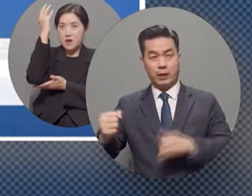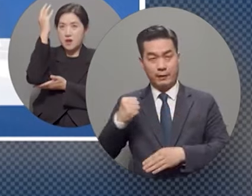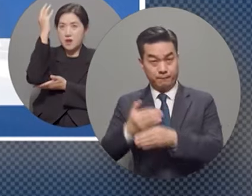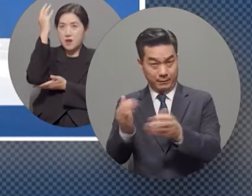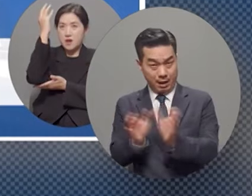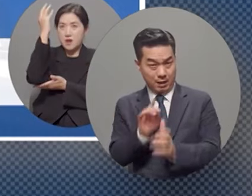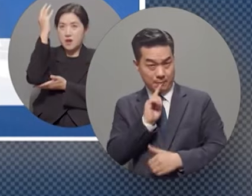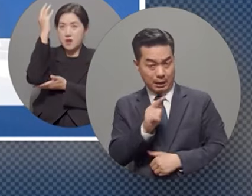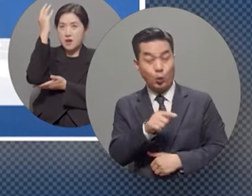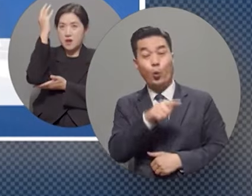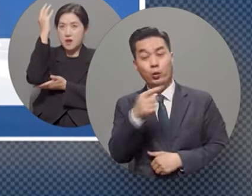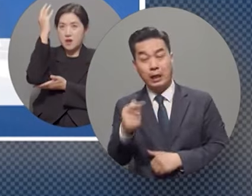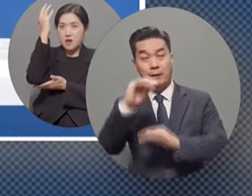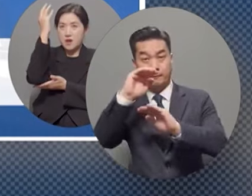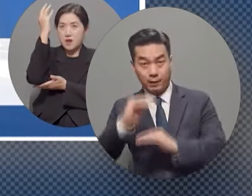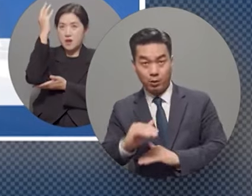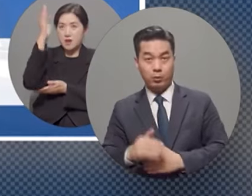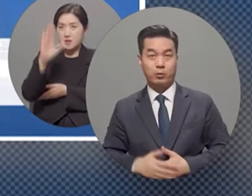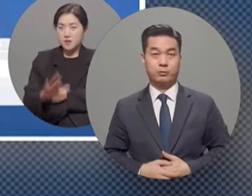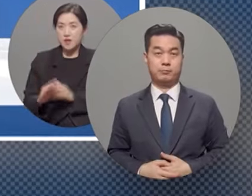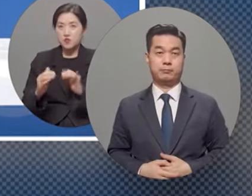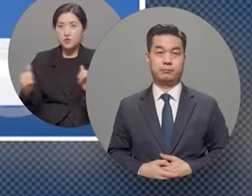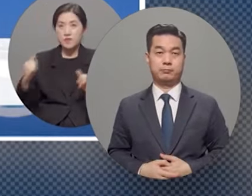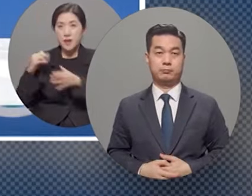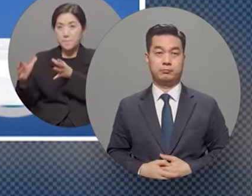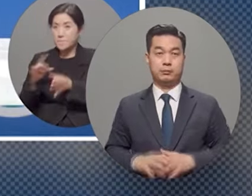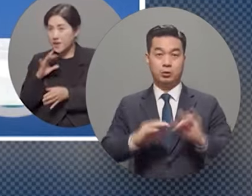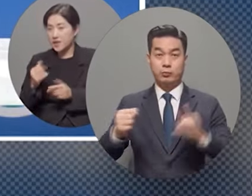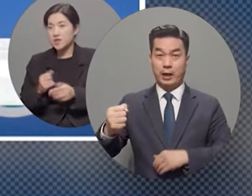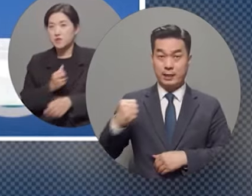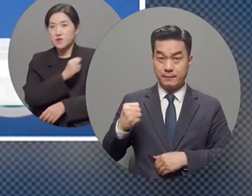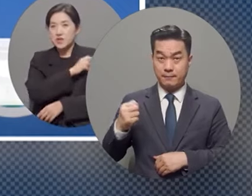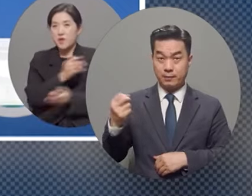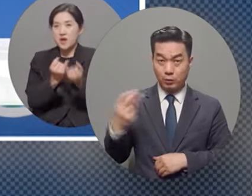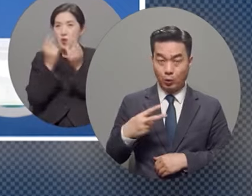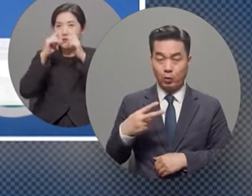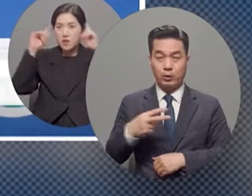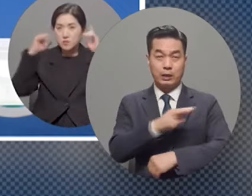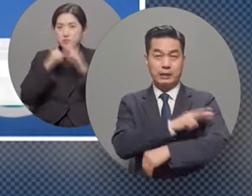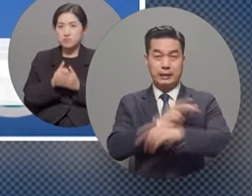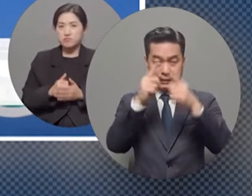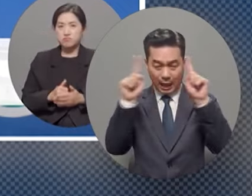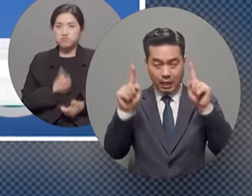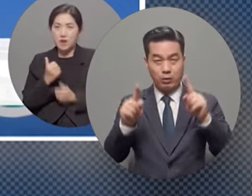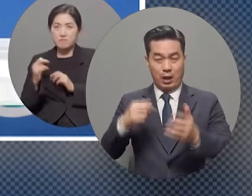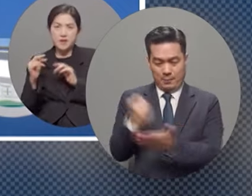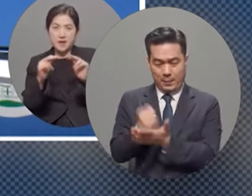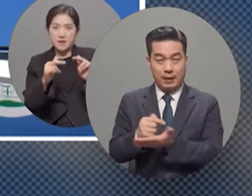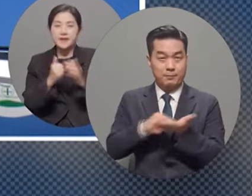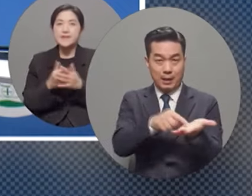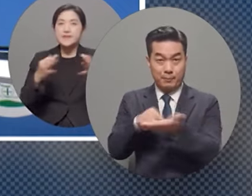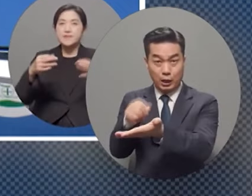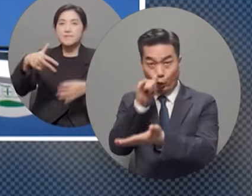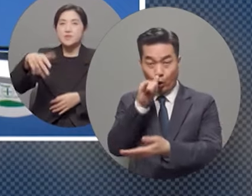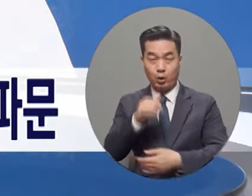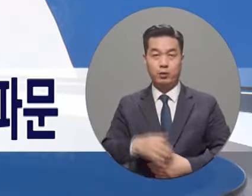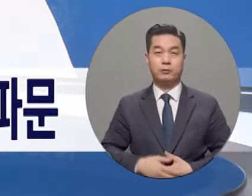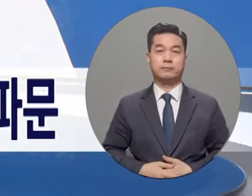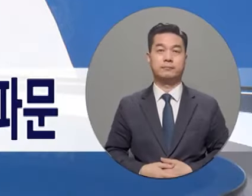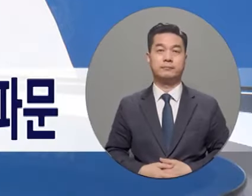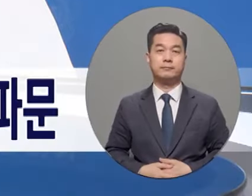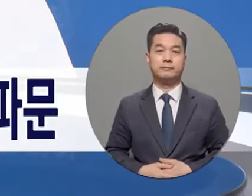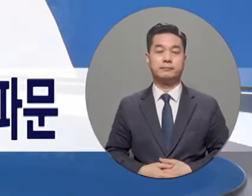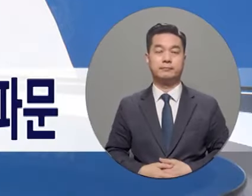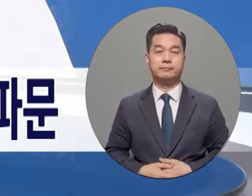건이 다음이었습니다 국민의 힘뿐 아니라 이화여대 측도 비판에 가세했습니다 김정우 기자의 보도입니다